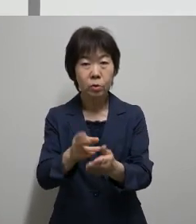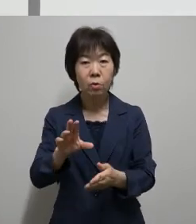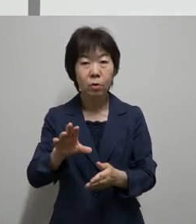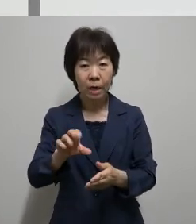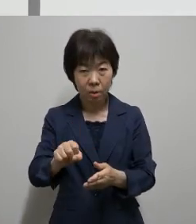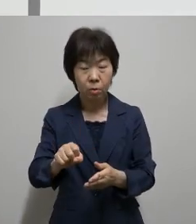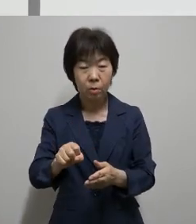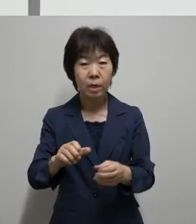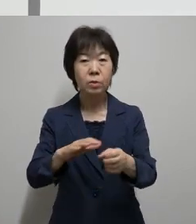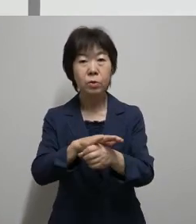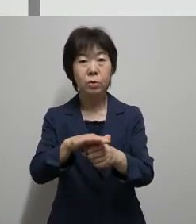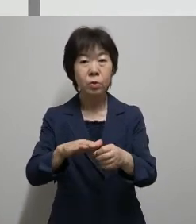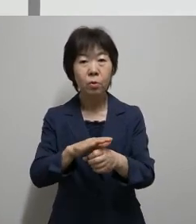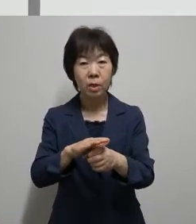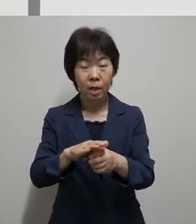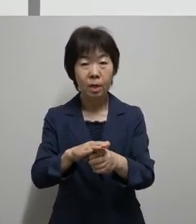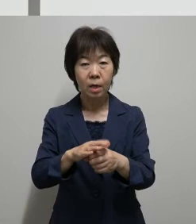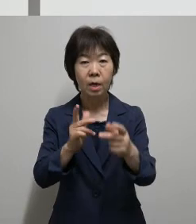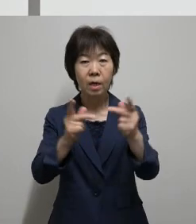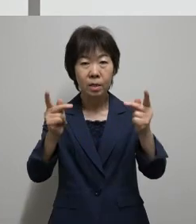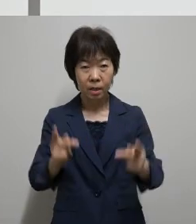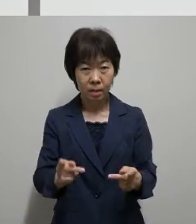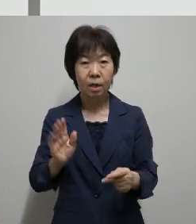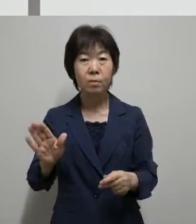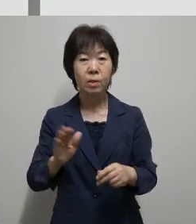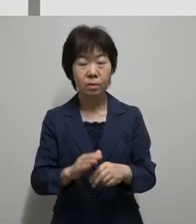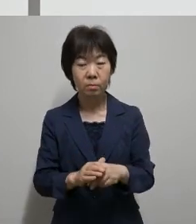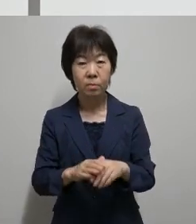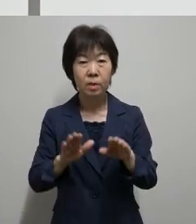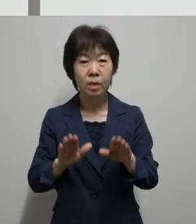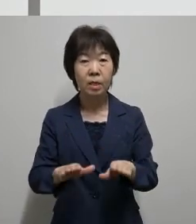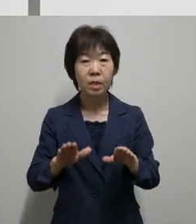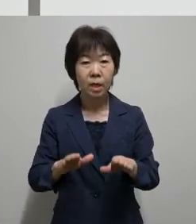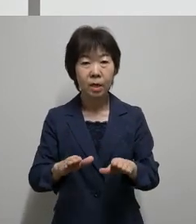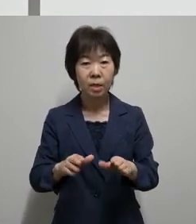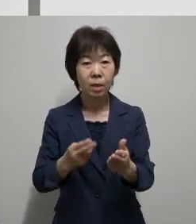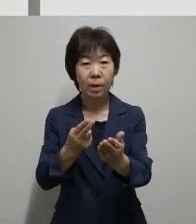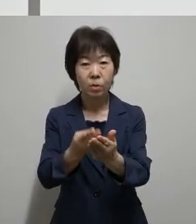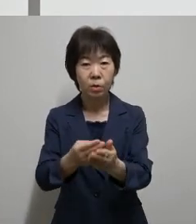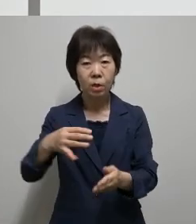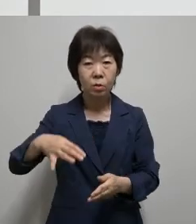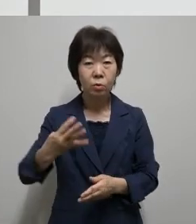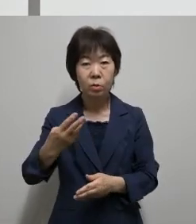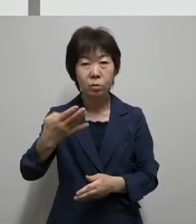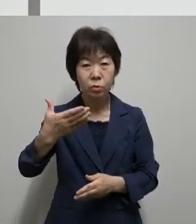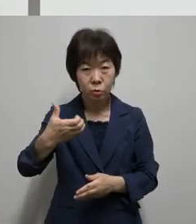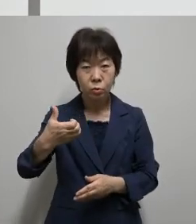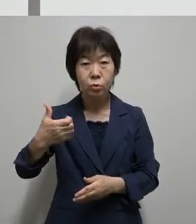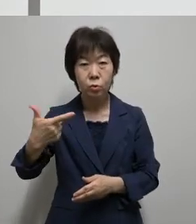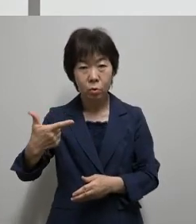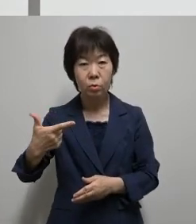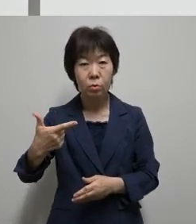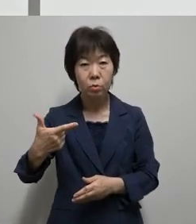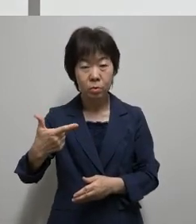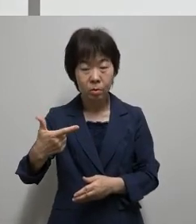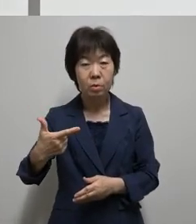確保極めて重要な課題でございます現在ベッドとしては496床